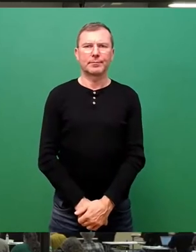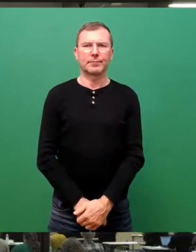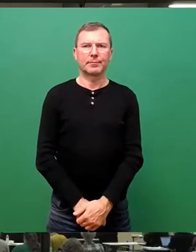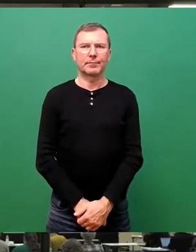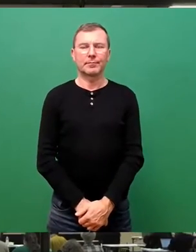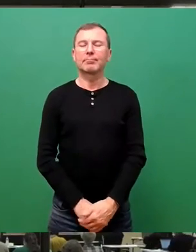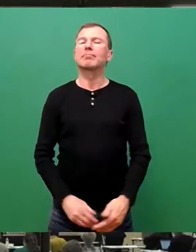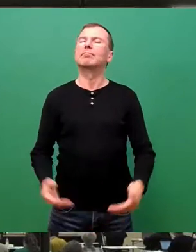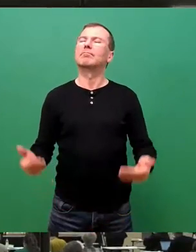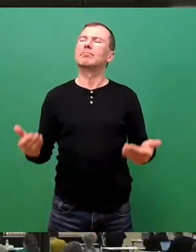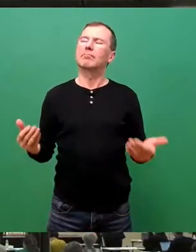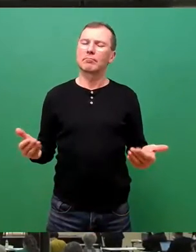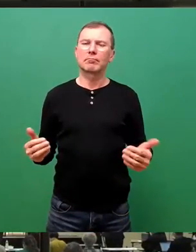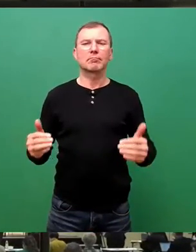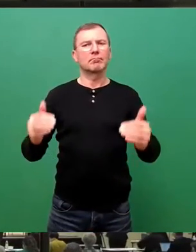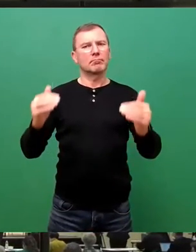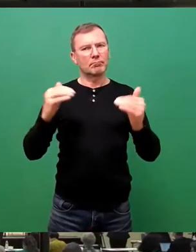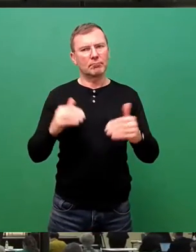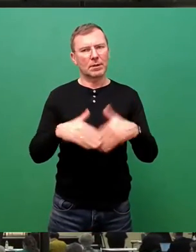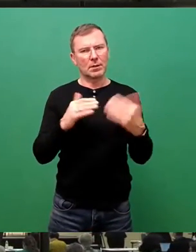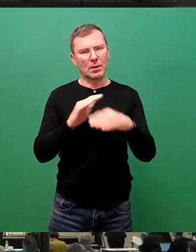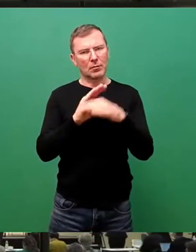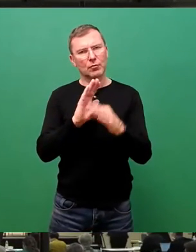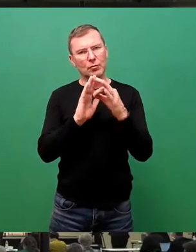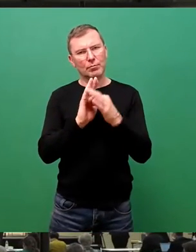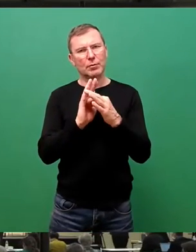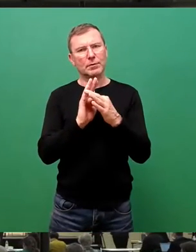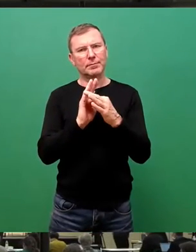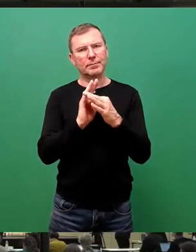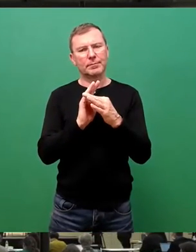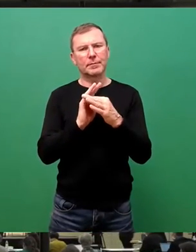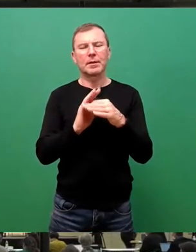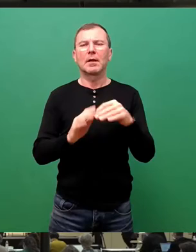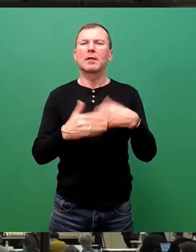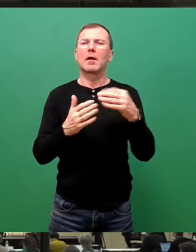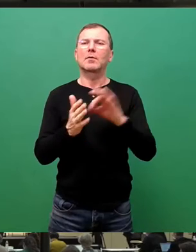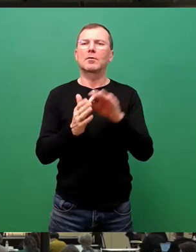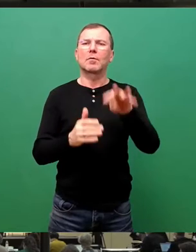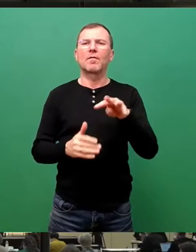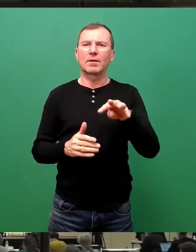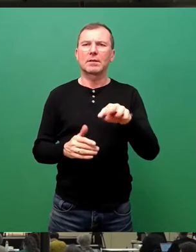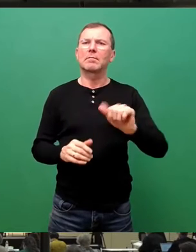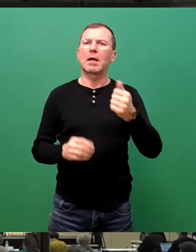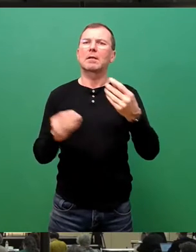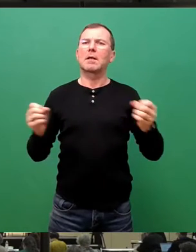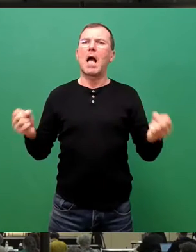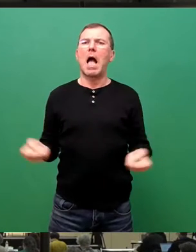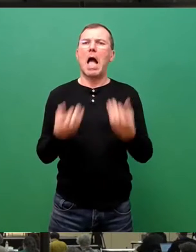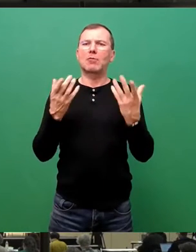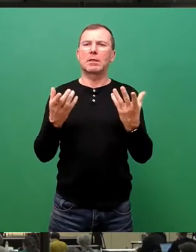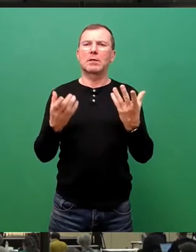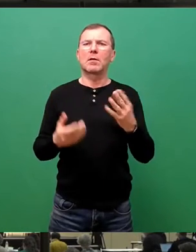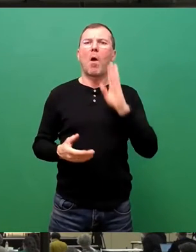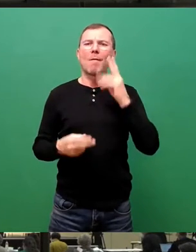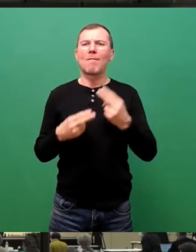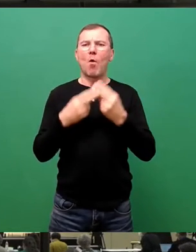Damit kommen wir zum nächsten Tagesordnungspunkt. Das ist 14, erste Aktualisierung des